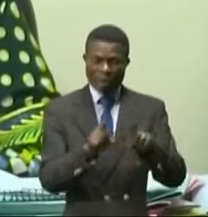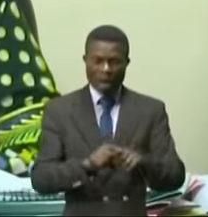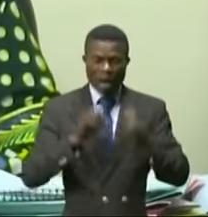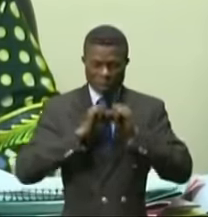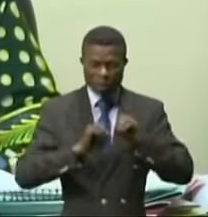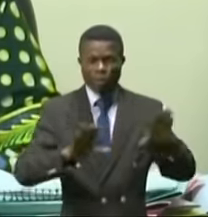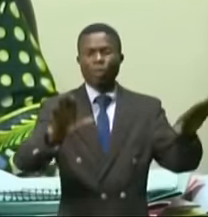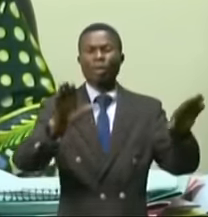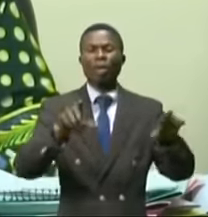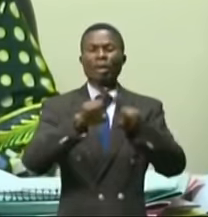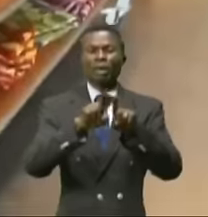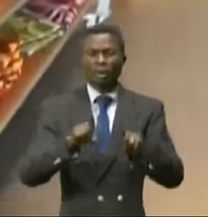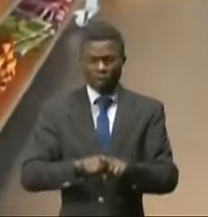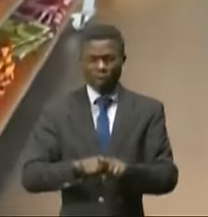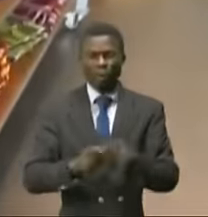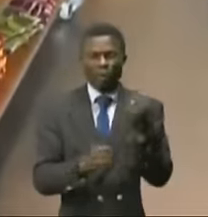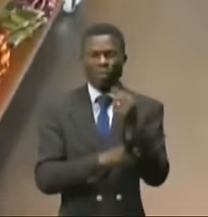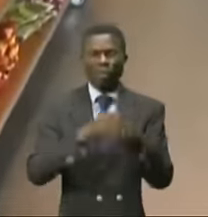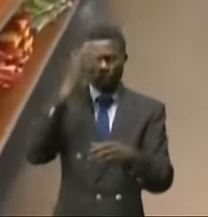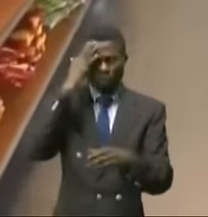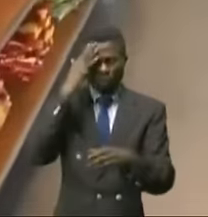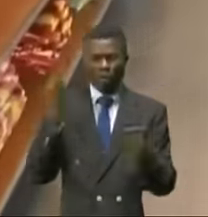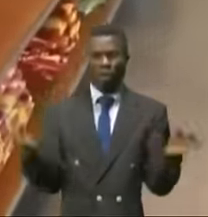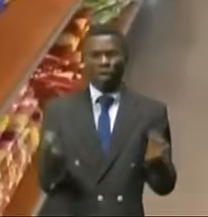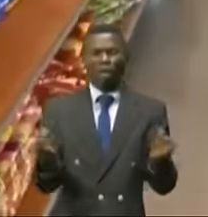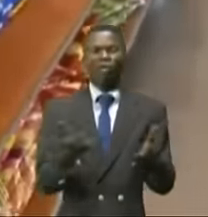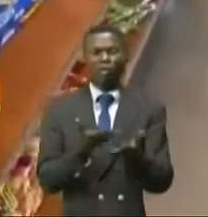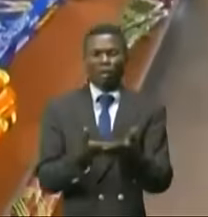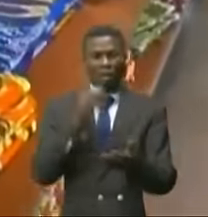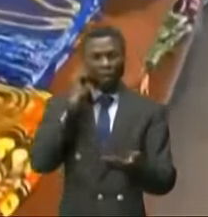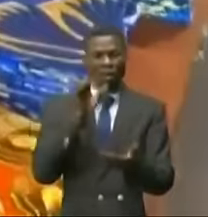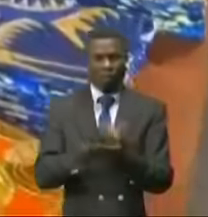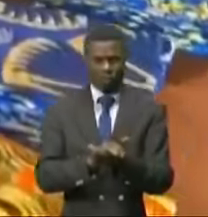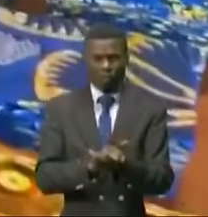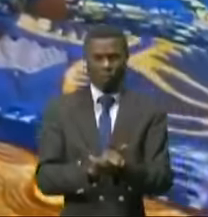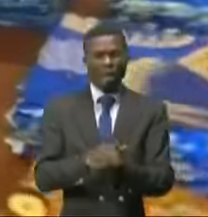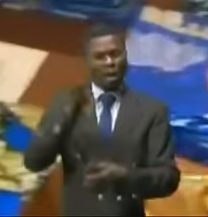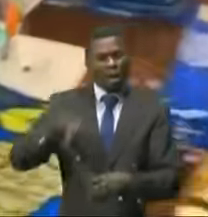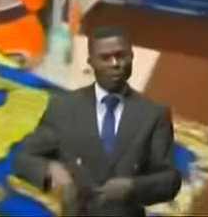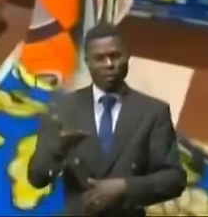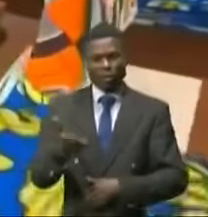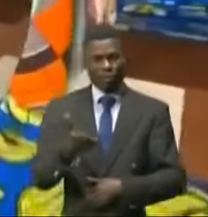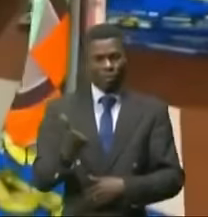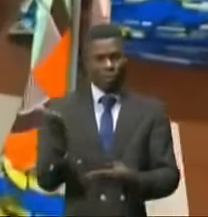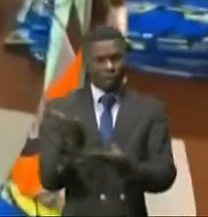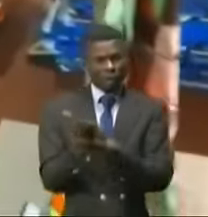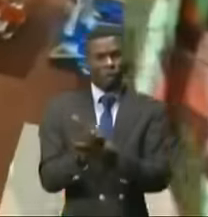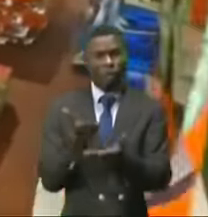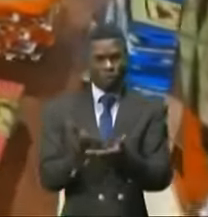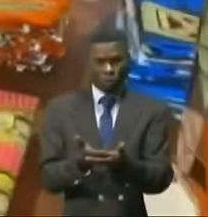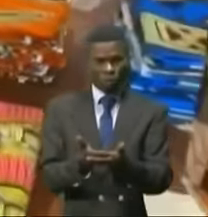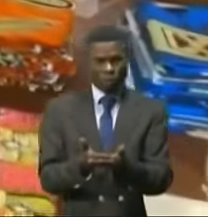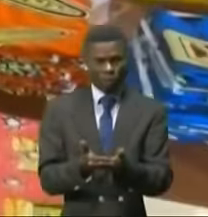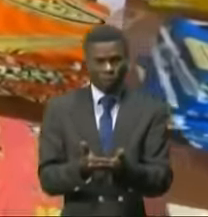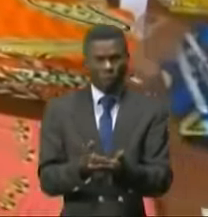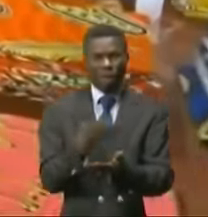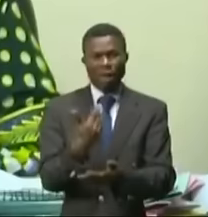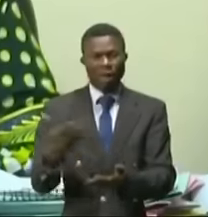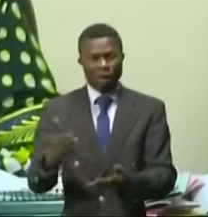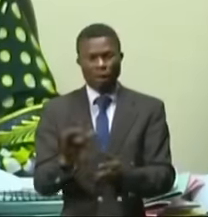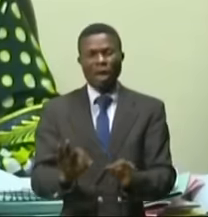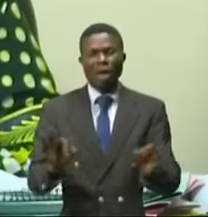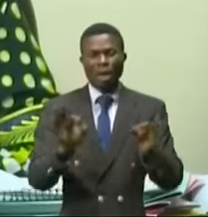véhiculent, en même temps, il y a aussi du profit. Ce support-là, il est typique aux